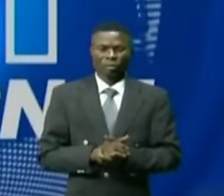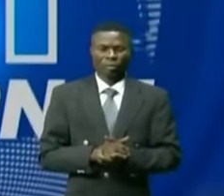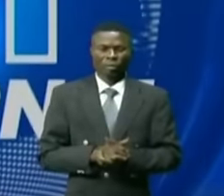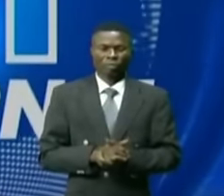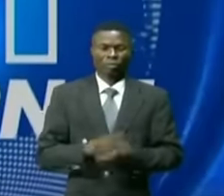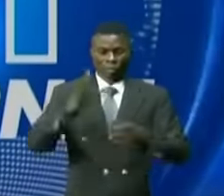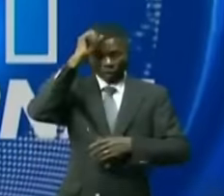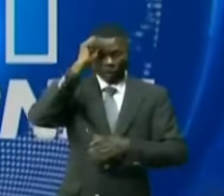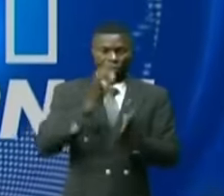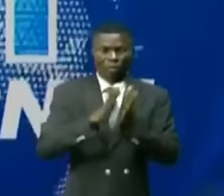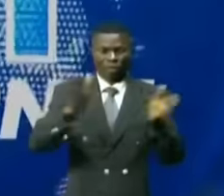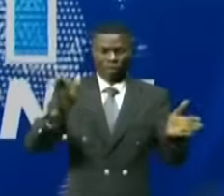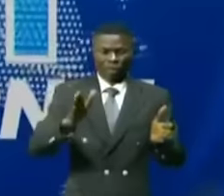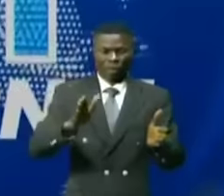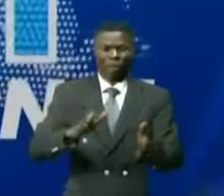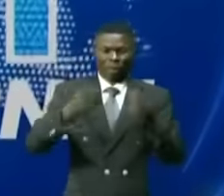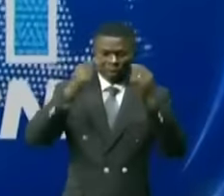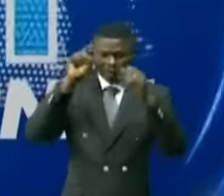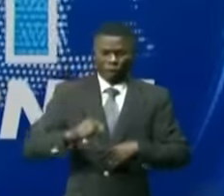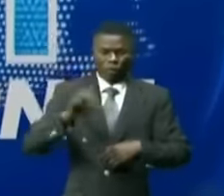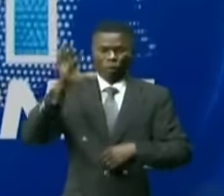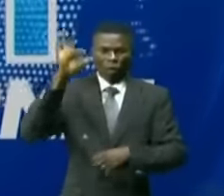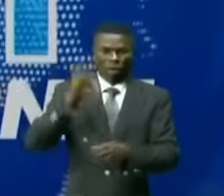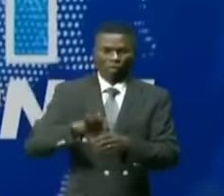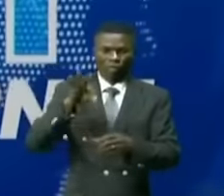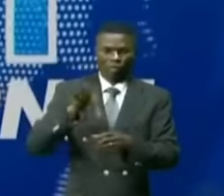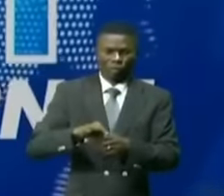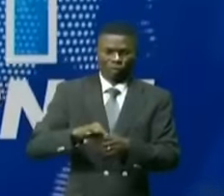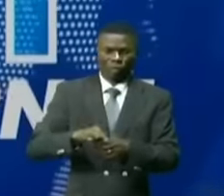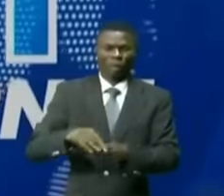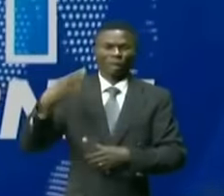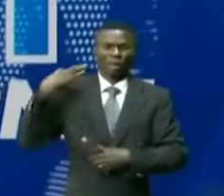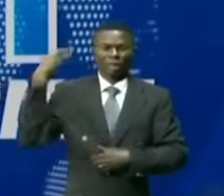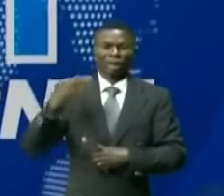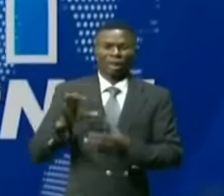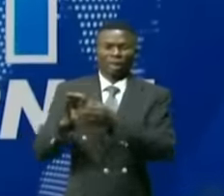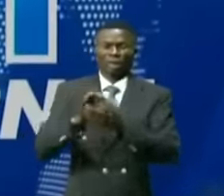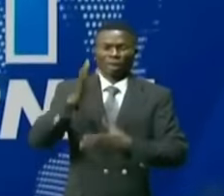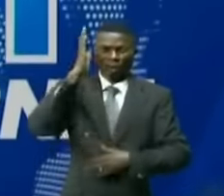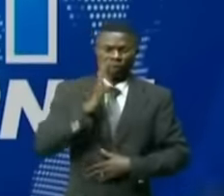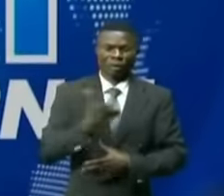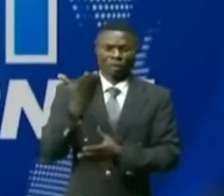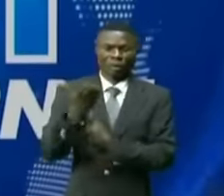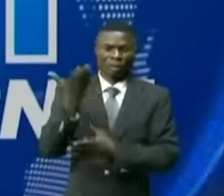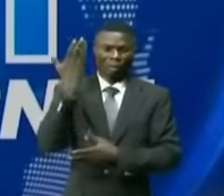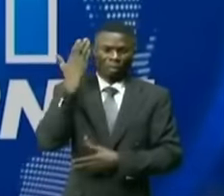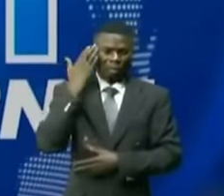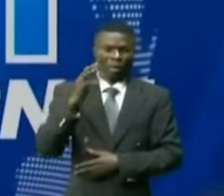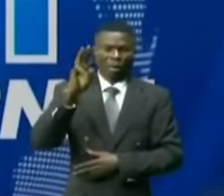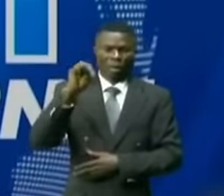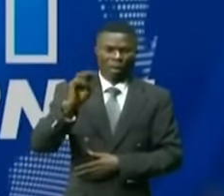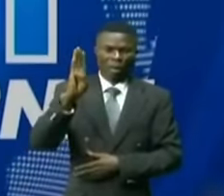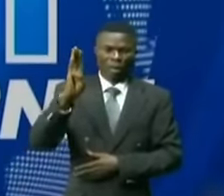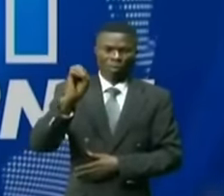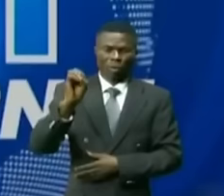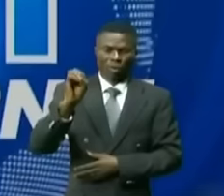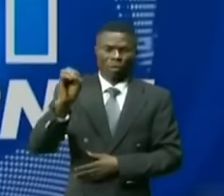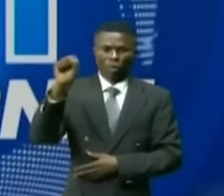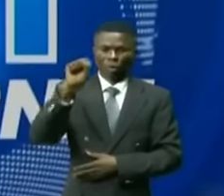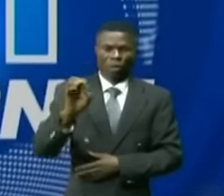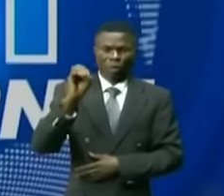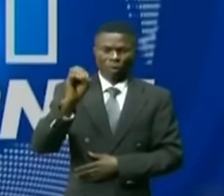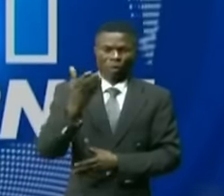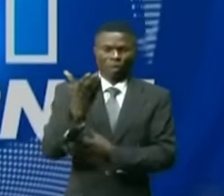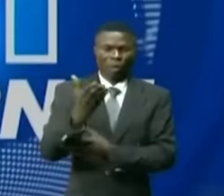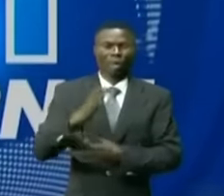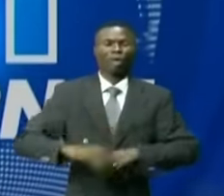Tout Bandundu appelé à voter pour le candidat de l'Union sacrée. L'appel est de Christophe Mbosso en meeting dans son fief. Il a été